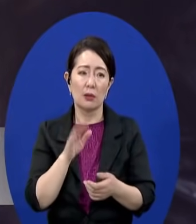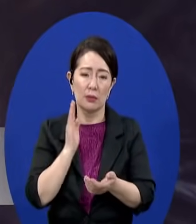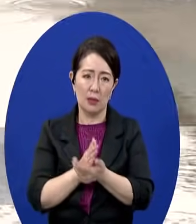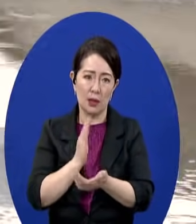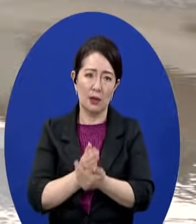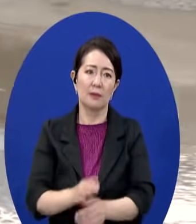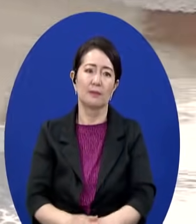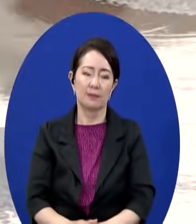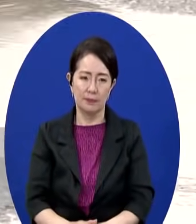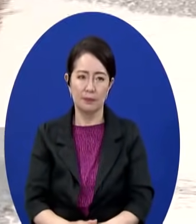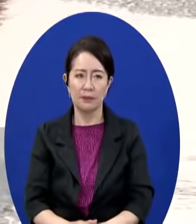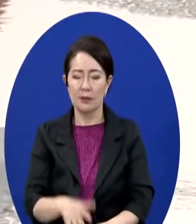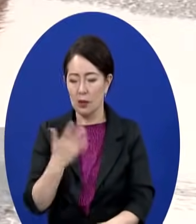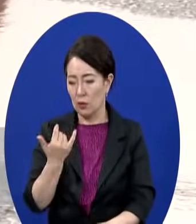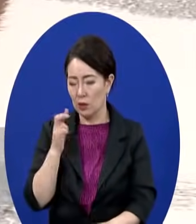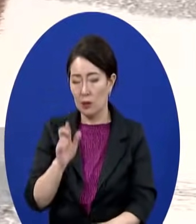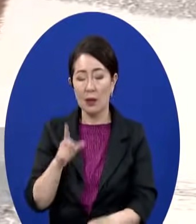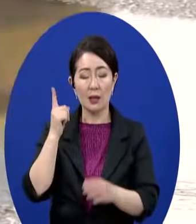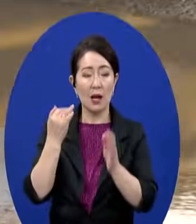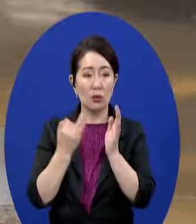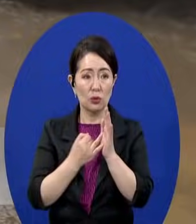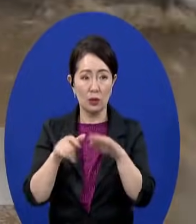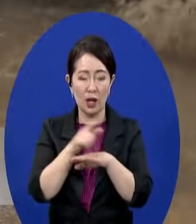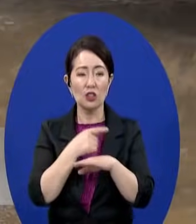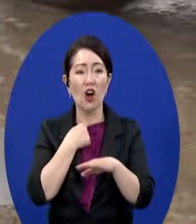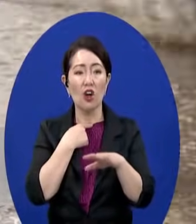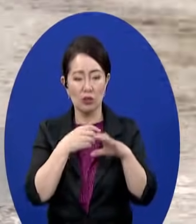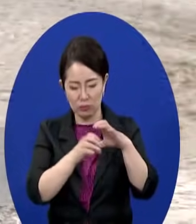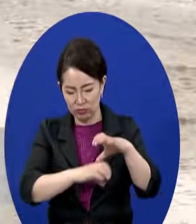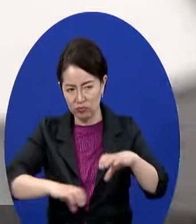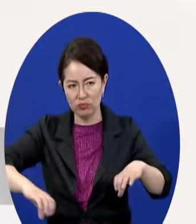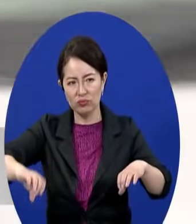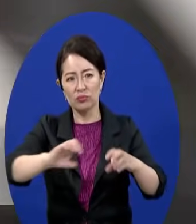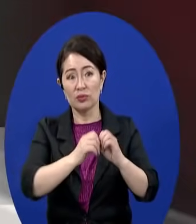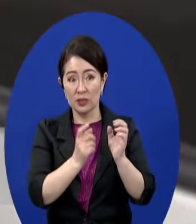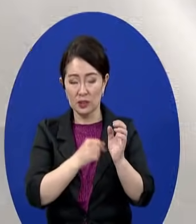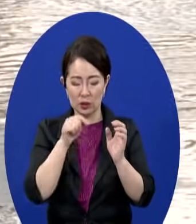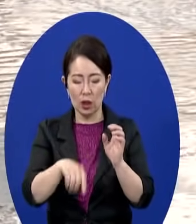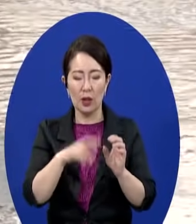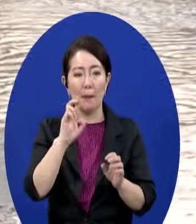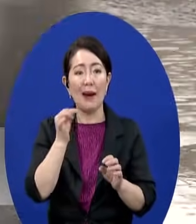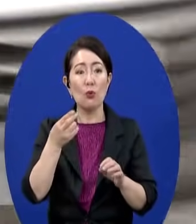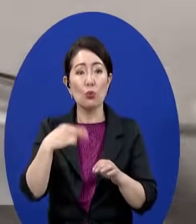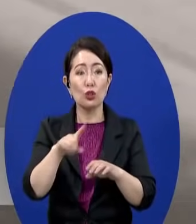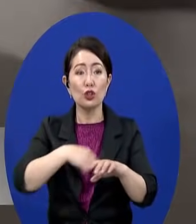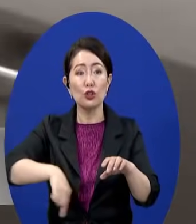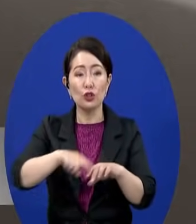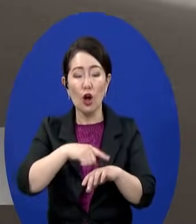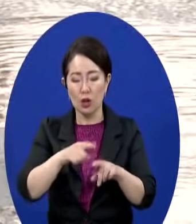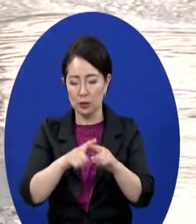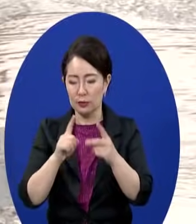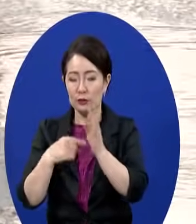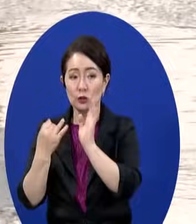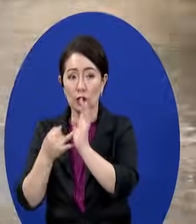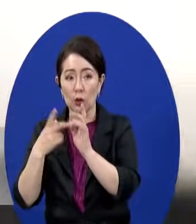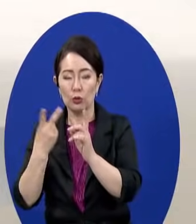Байгаа. Нийслэлд 17 байршилд ус зайлуулах шугам байрлуулах шаардлагатайгаас энэ жил Баян бүрдийн тойрог 7 буудлын чиглэлд